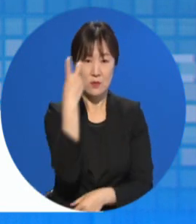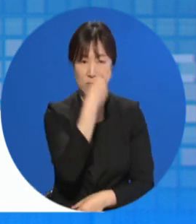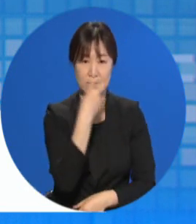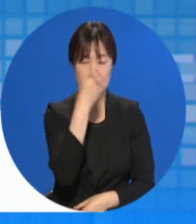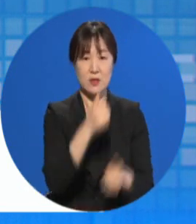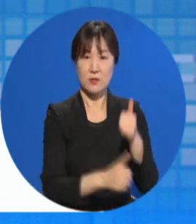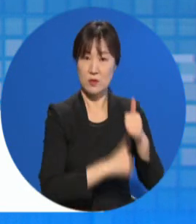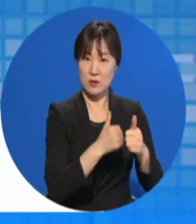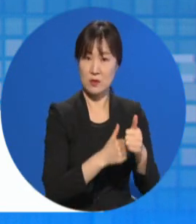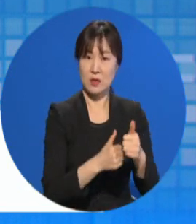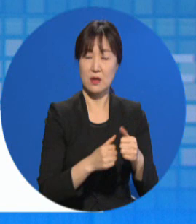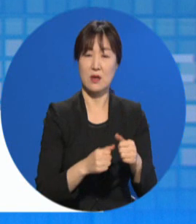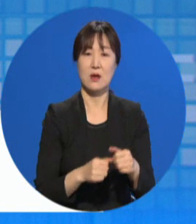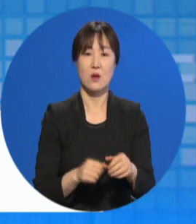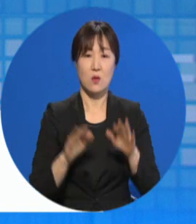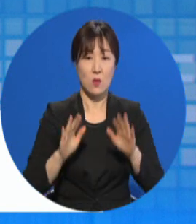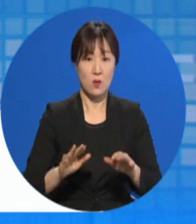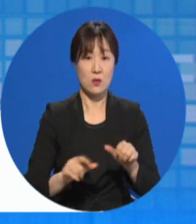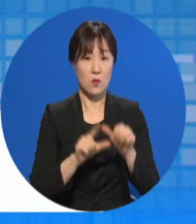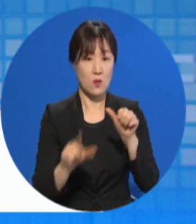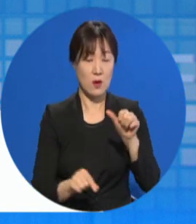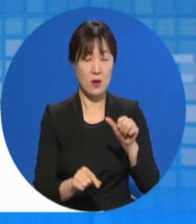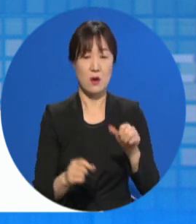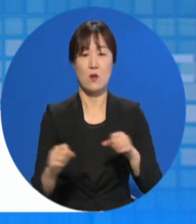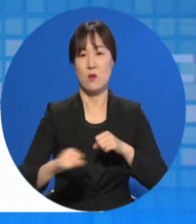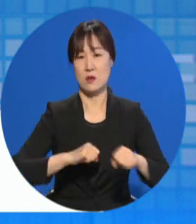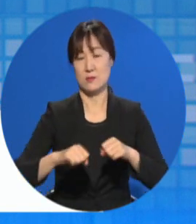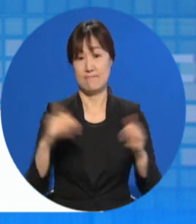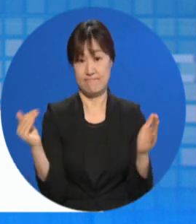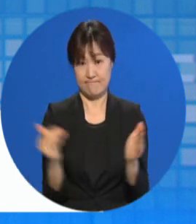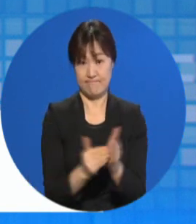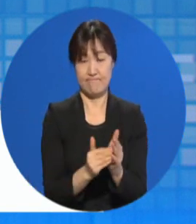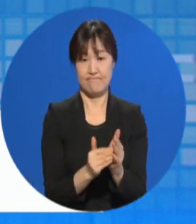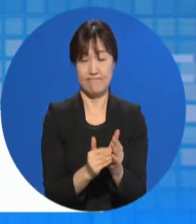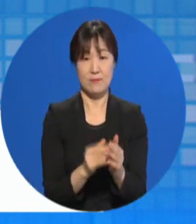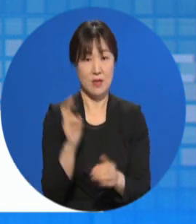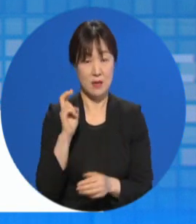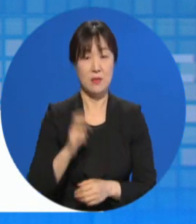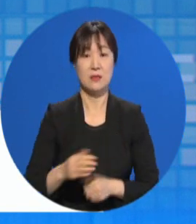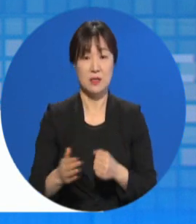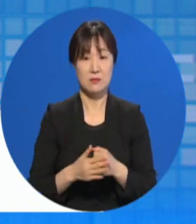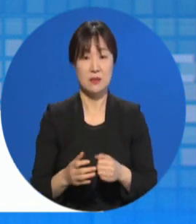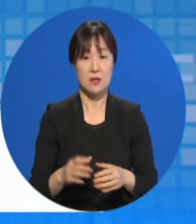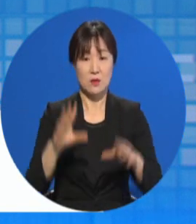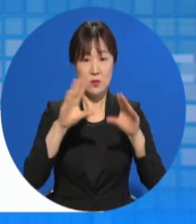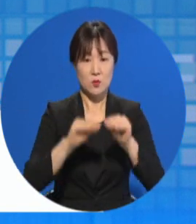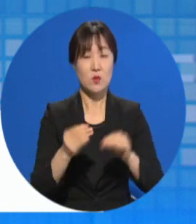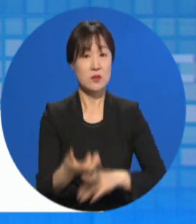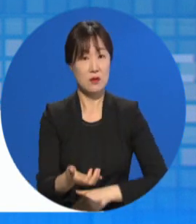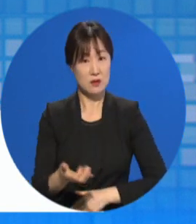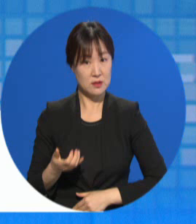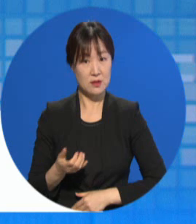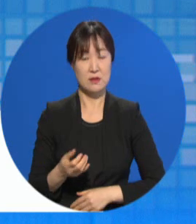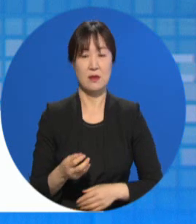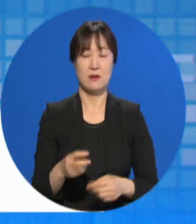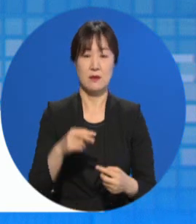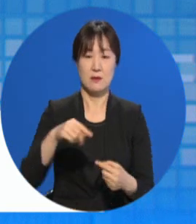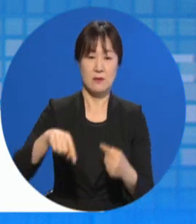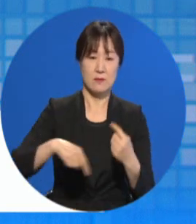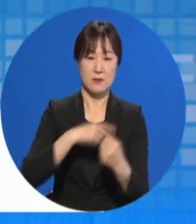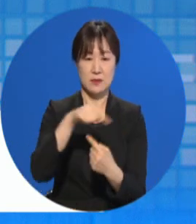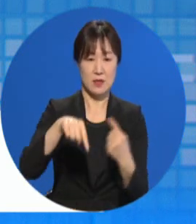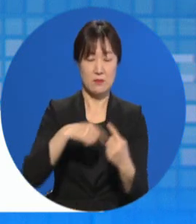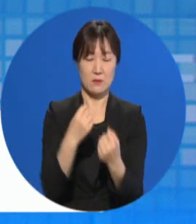말로 활동을 마무리합니다. 종료에 앞서 사업 전반을 짚어보는 간담회가 열렸는데요. 민간 개발